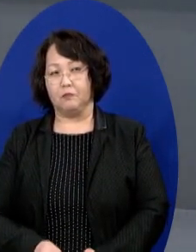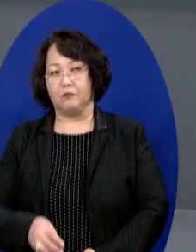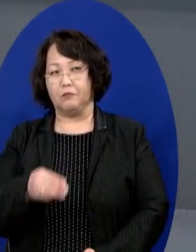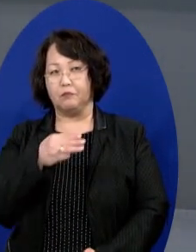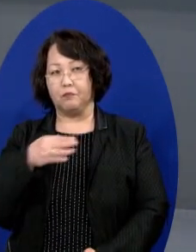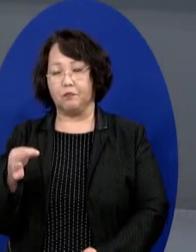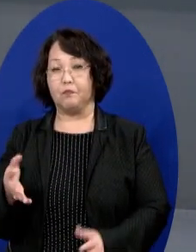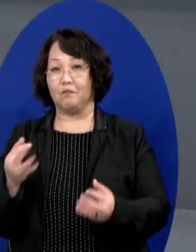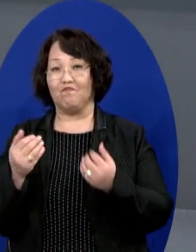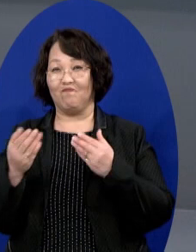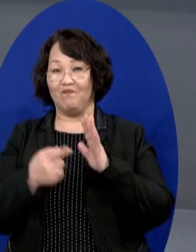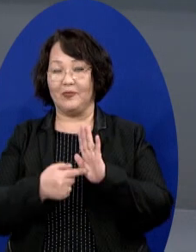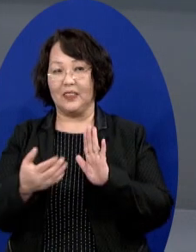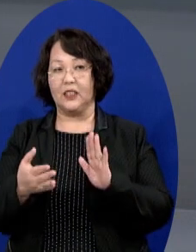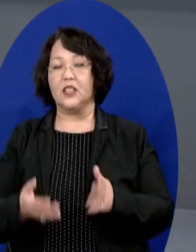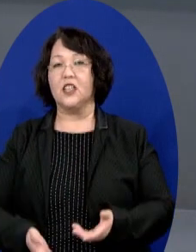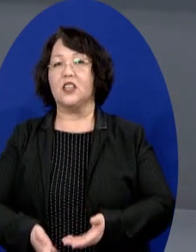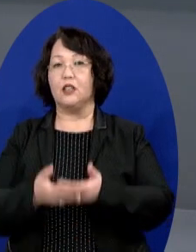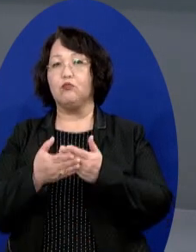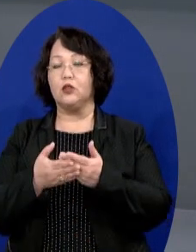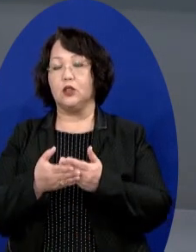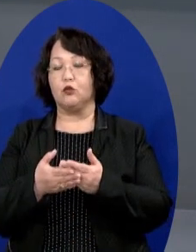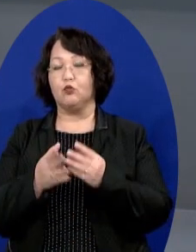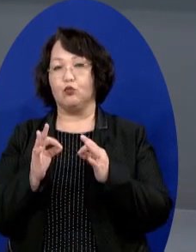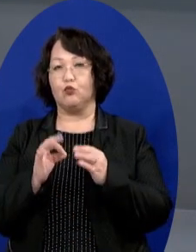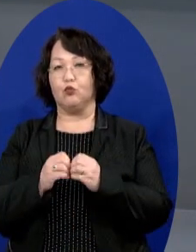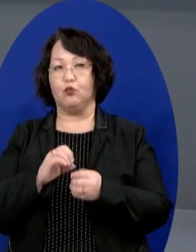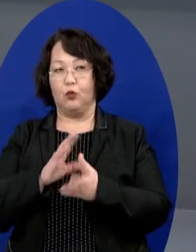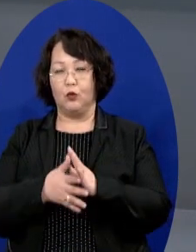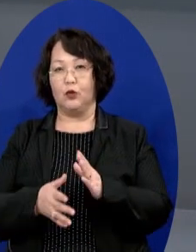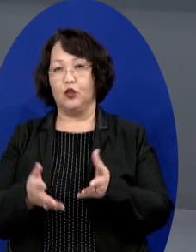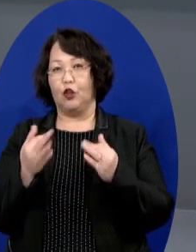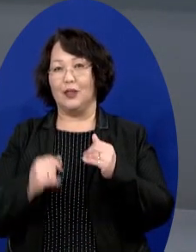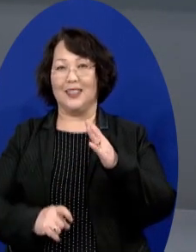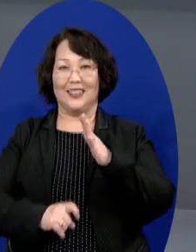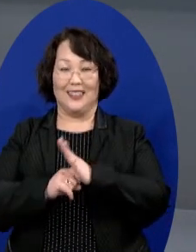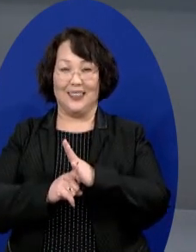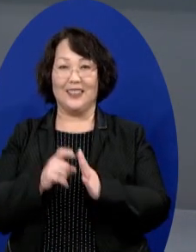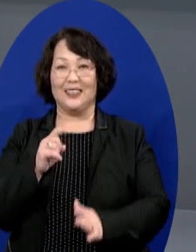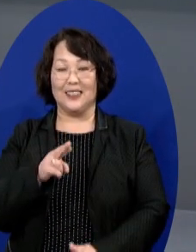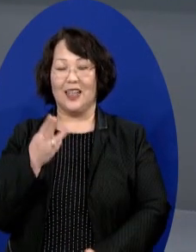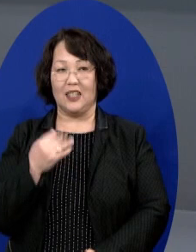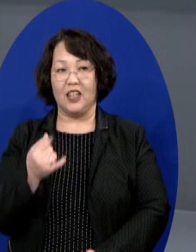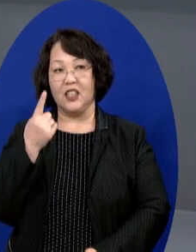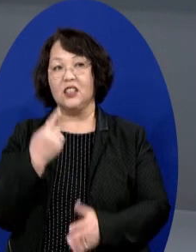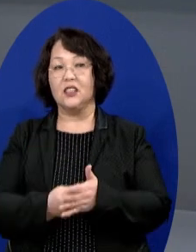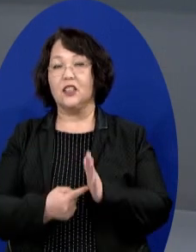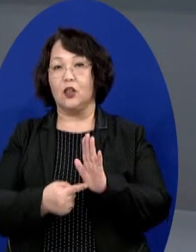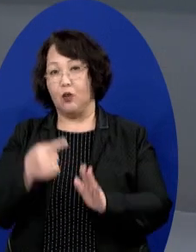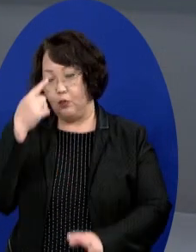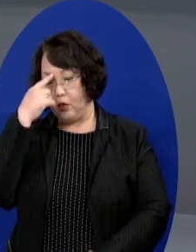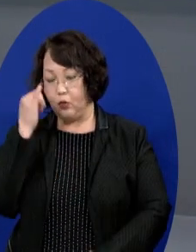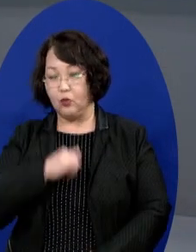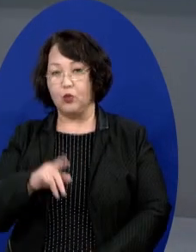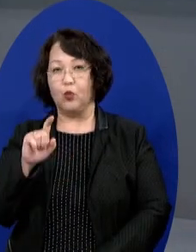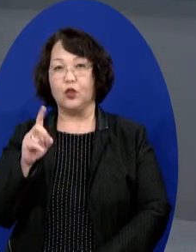харуулъя гэж бодож байна. Хэдийгээр энэ дэмжлэгийг зохис байдлаар өгж байгаа ч гэсэн тоо хязгаартай байгаа. Зөвхөн хязгаарыг одоо ганцхан жишээн дээр үзүүлэхэд манай улсад хүнсний